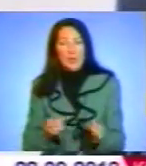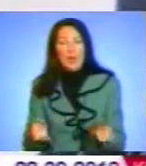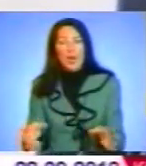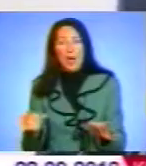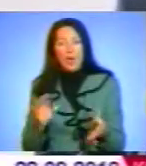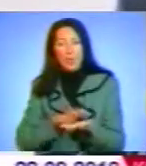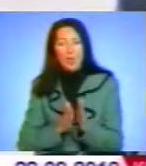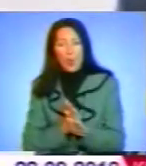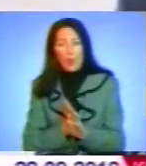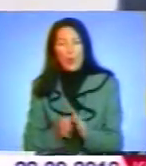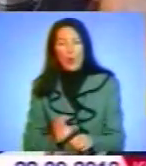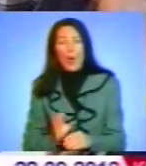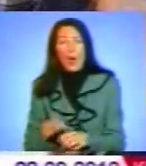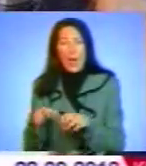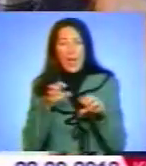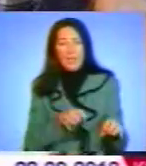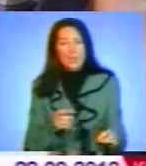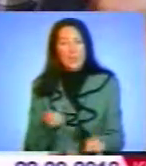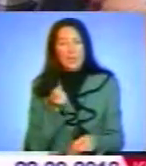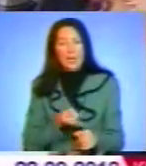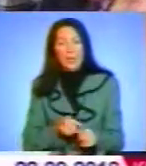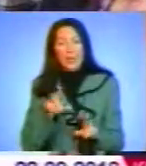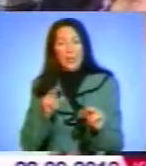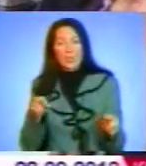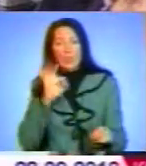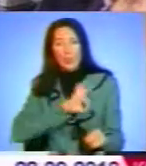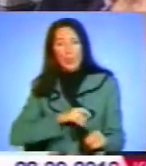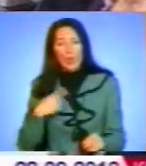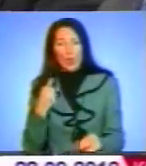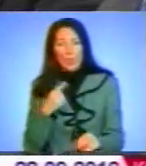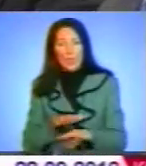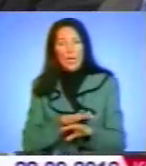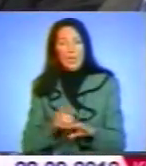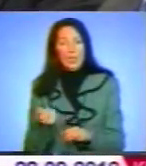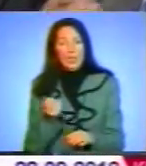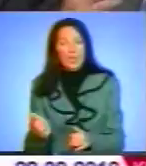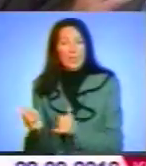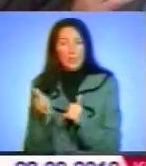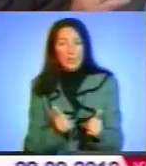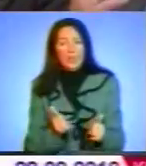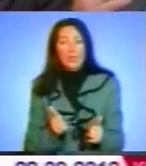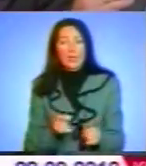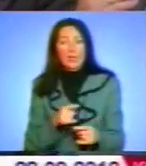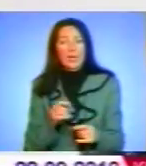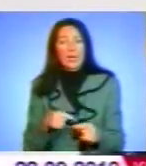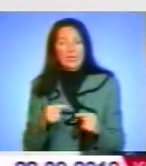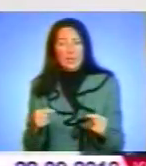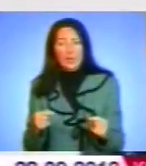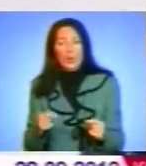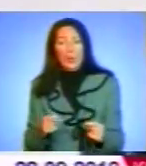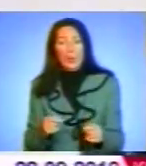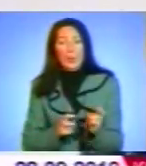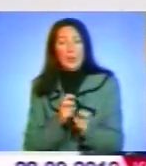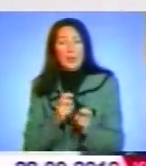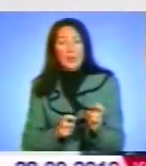зерна. Це обіцяє прибуток області. Окрім цього, ринок зерна забезпечує сировиною підприємства спиртової галузі краю. В області є